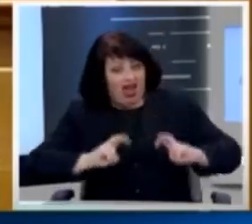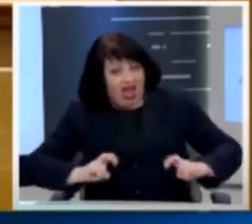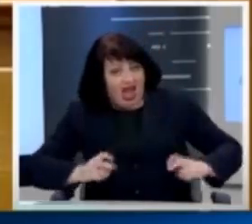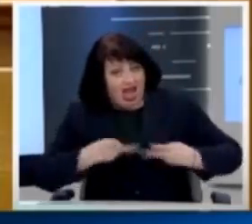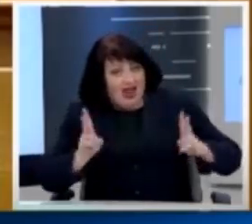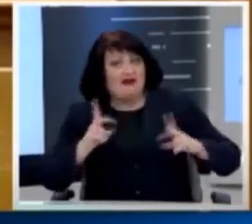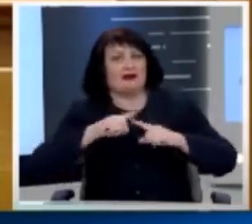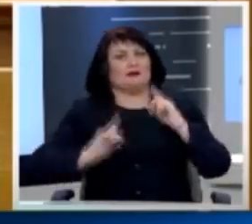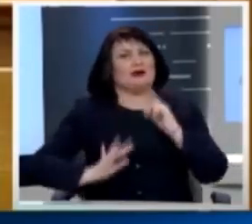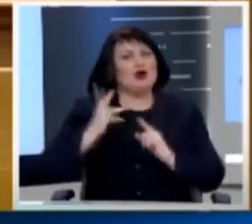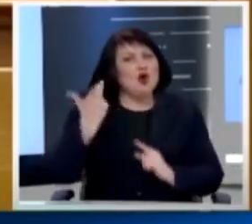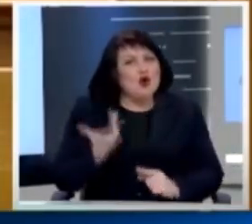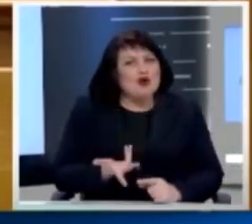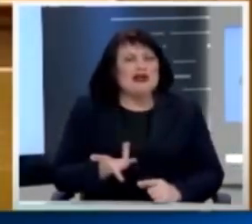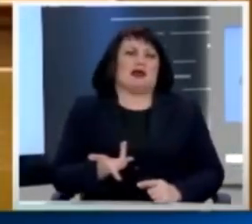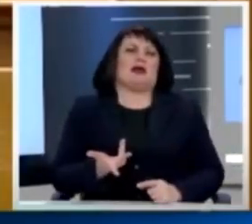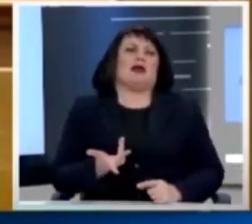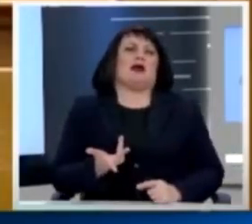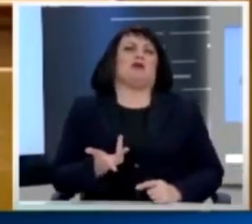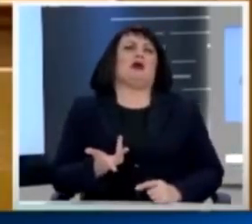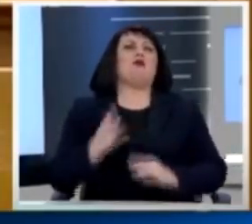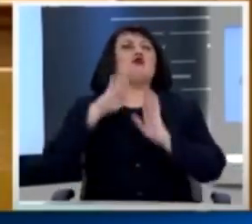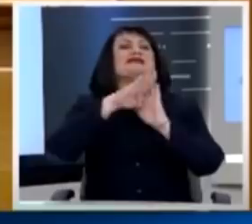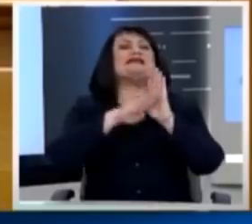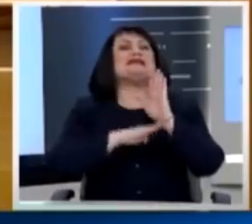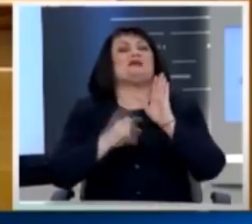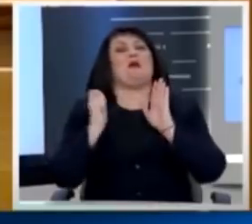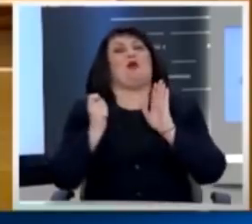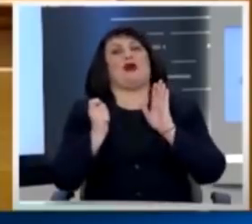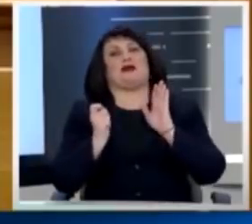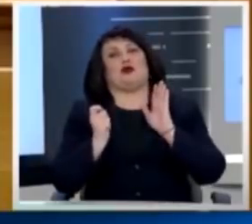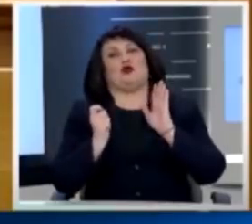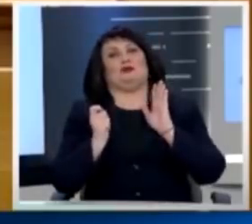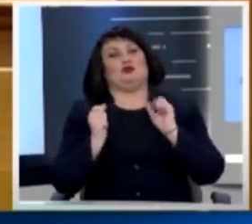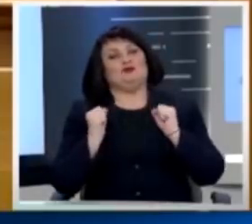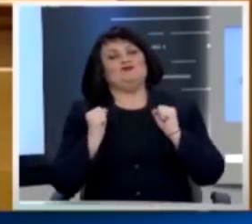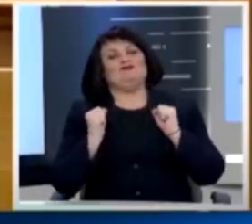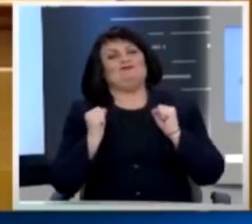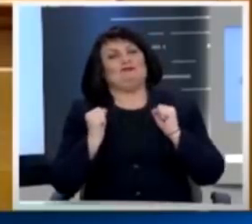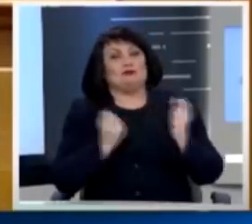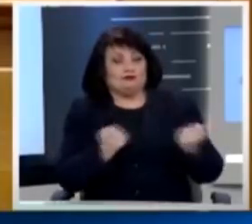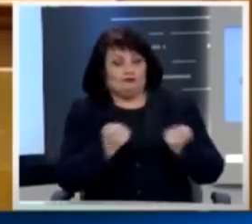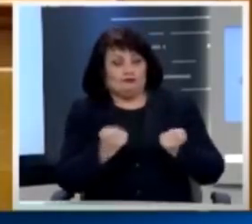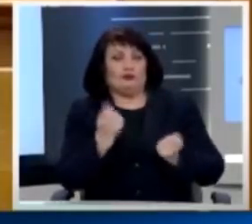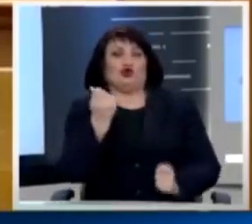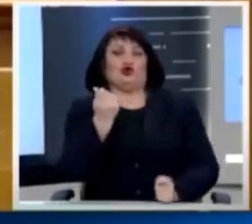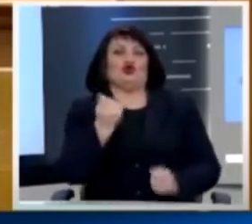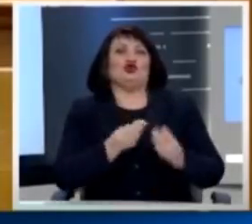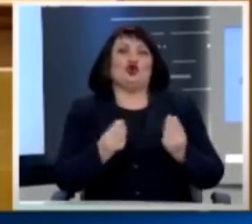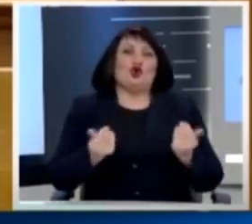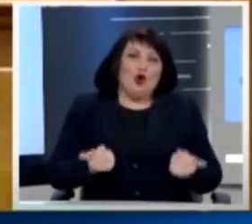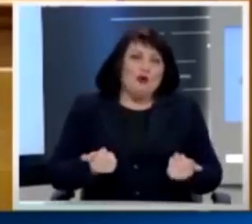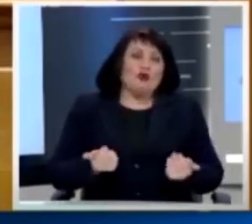την τεχνολογία από τη σιδερένια φτέρνα του συστήματος. Μια τέτοια οργάνωση της οικονομίας δεν χωράει